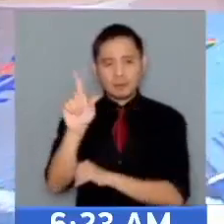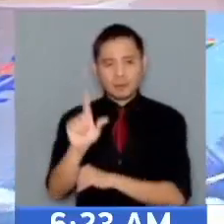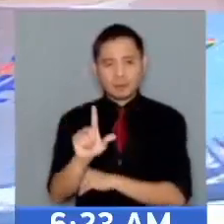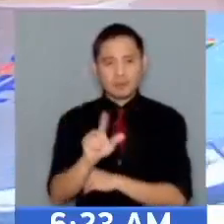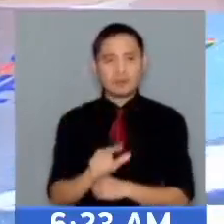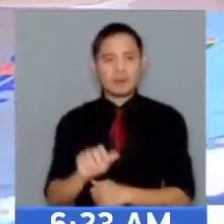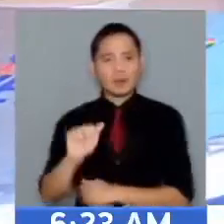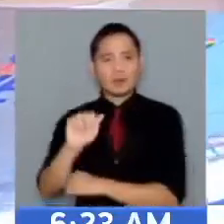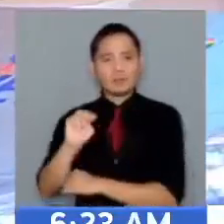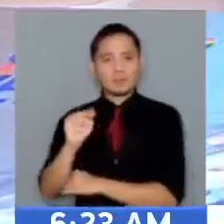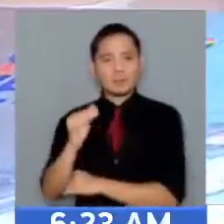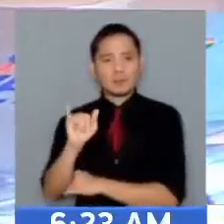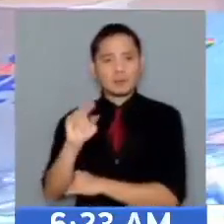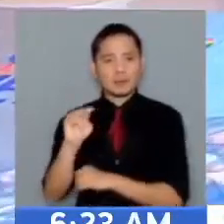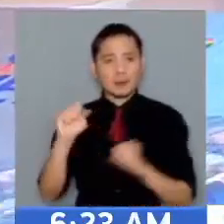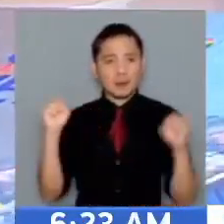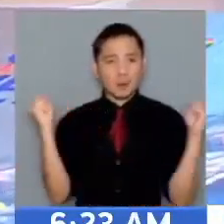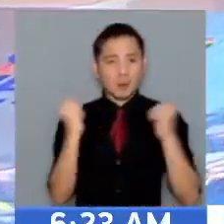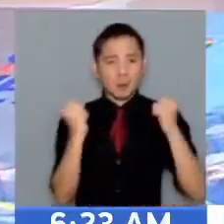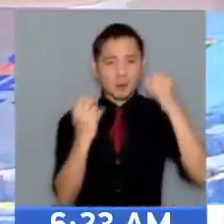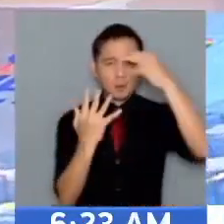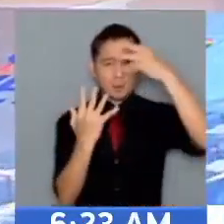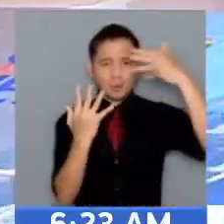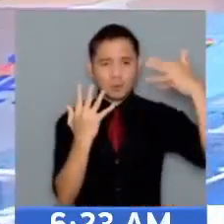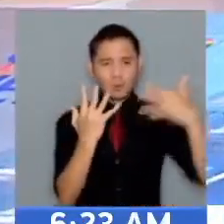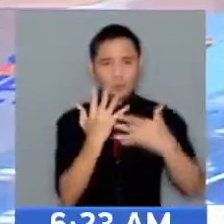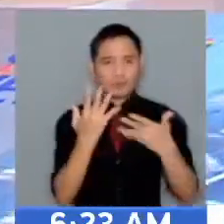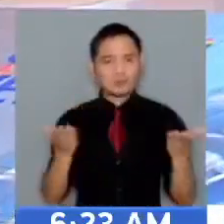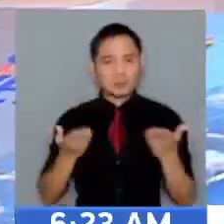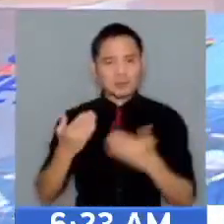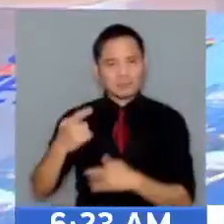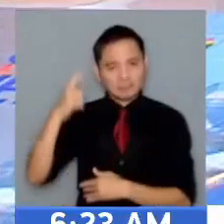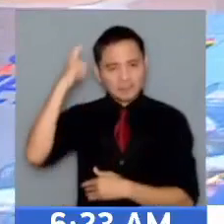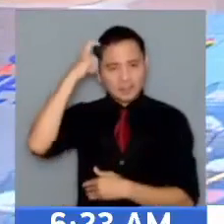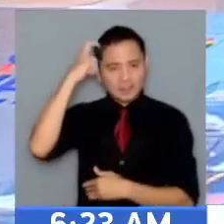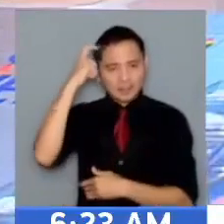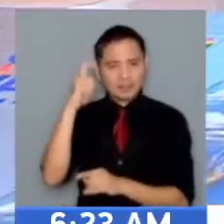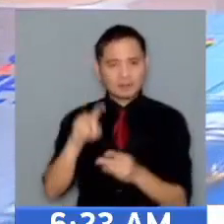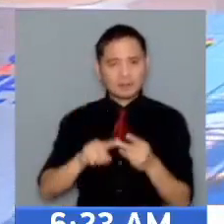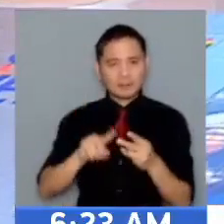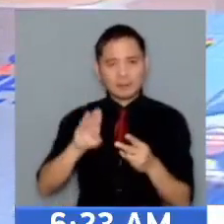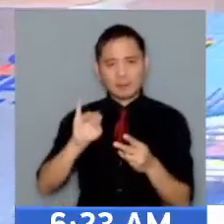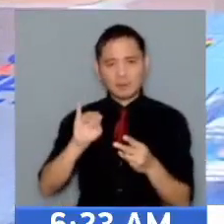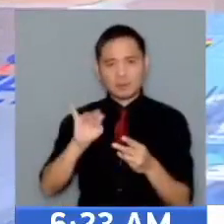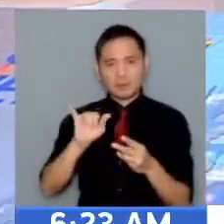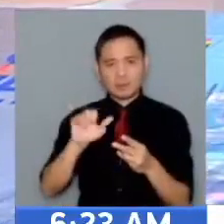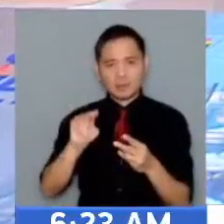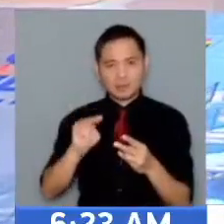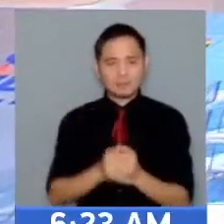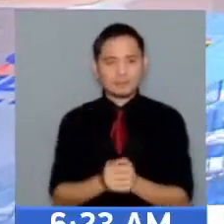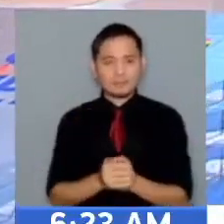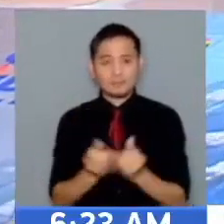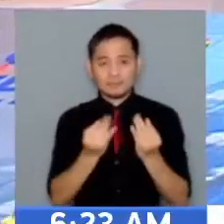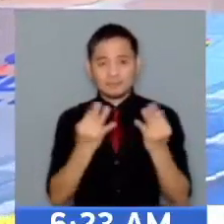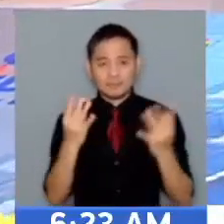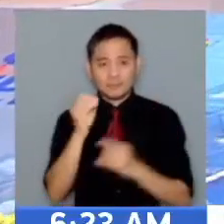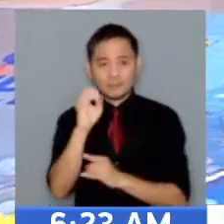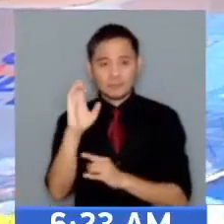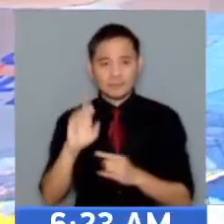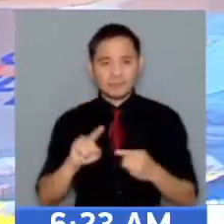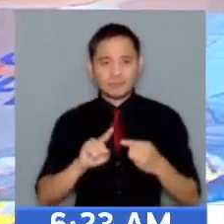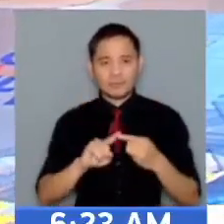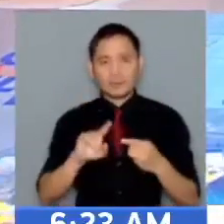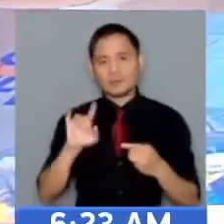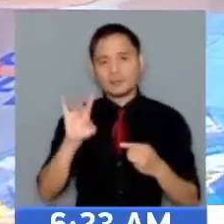Batanes at Babuyan. Kayo ng alas 2 ng madaling araw nakapagtala ang PAGASA ng 18.4 degrees Celsius na